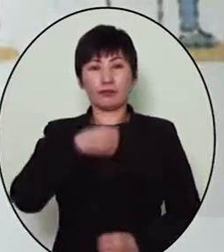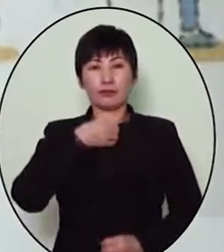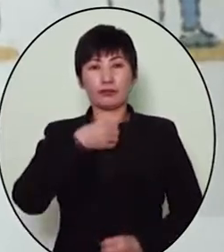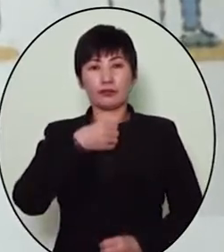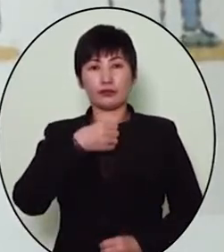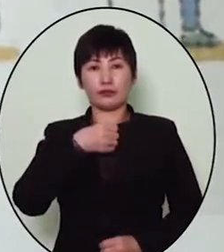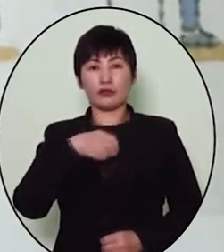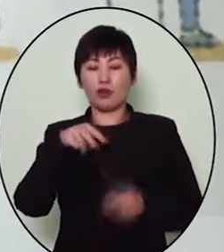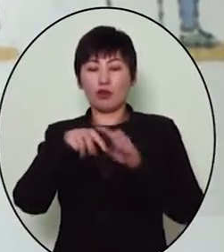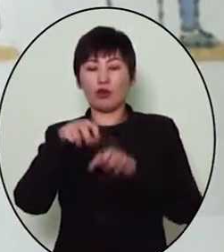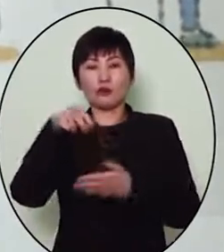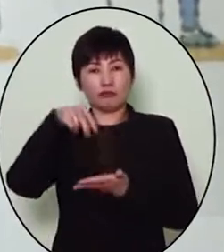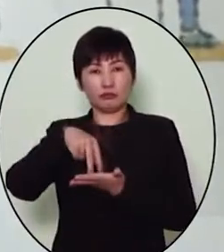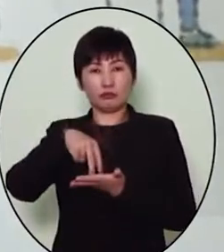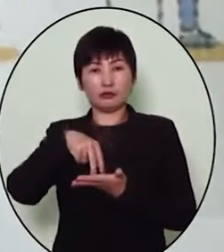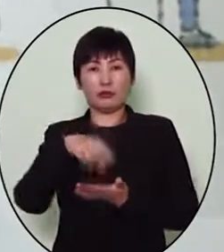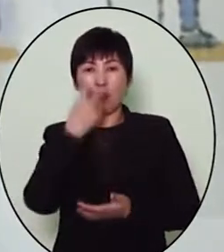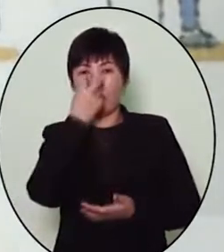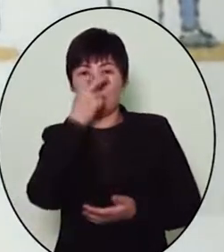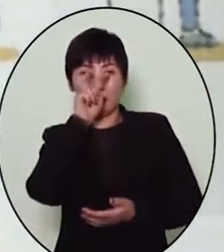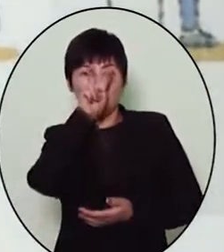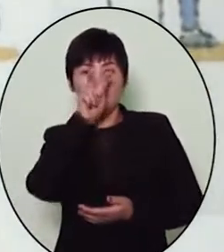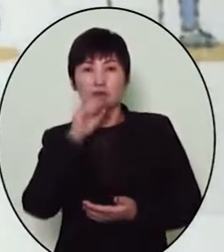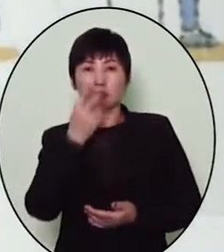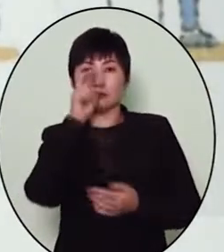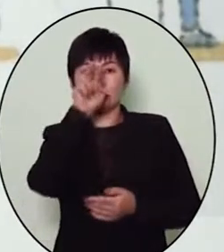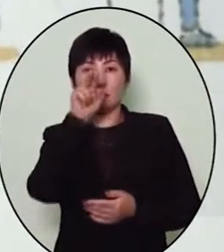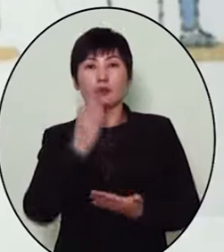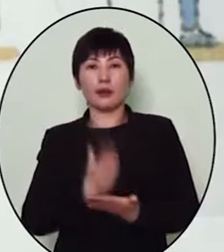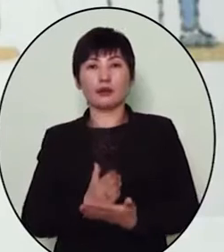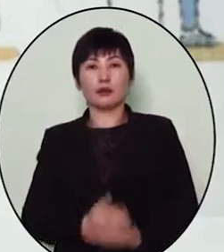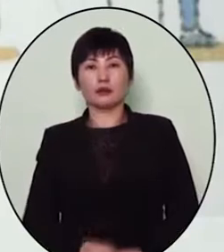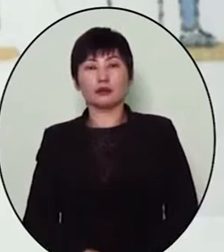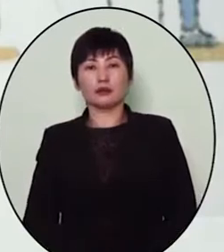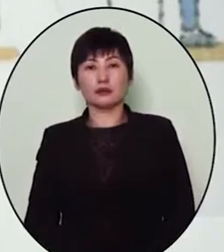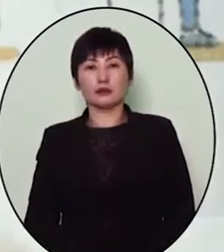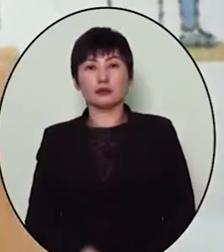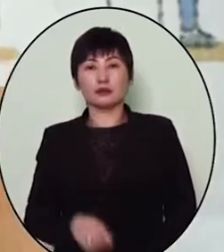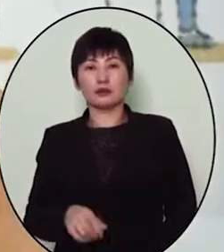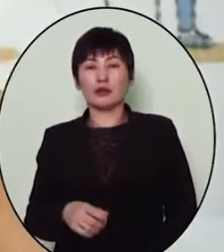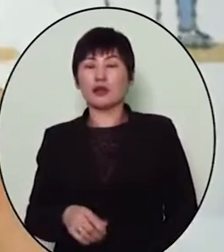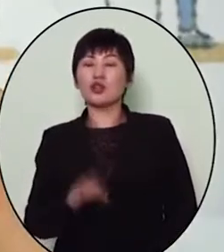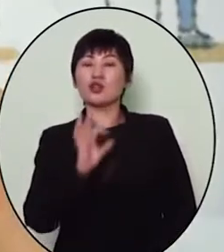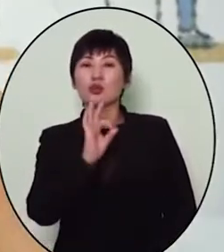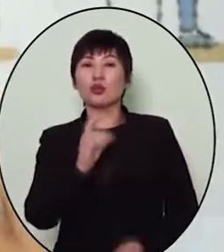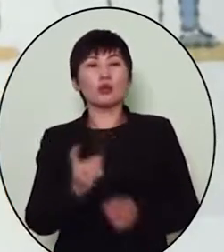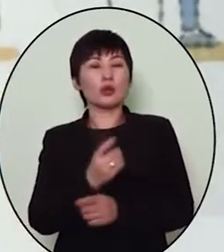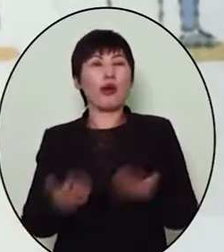цих, хөл тэгш, хараа тэгш байна. Энэ маань ямар суулт юм